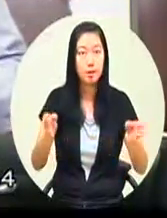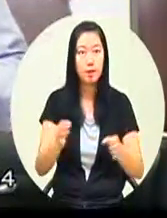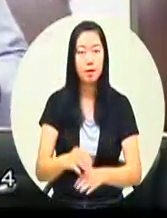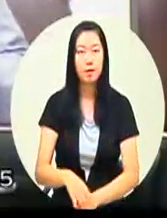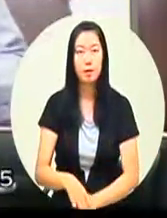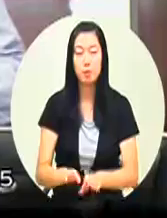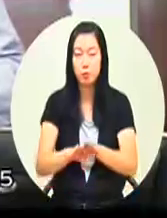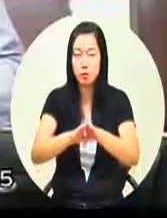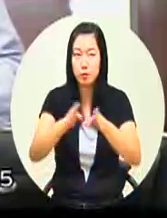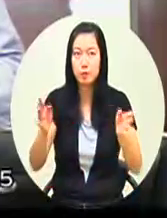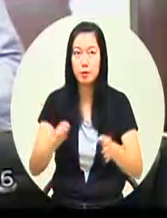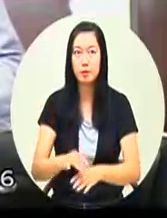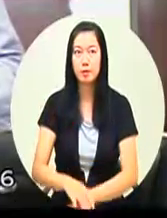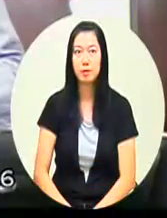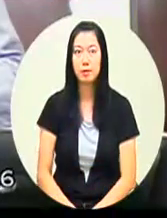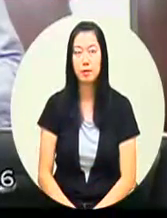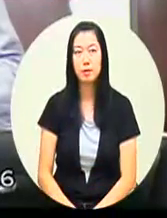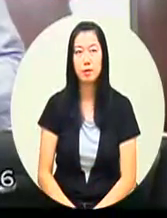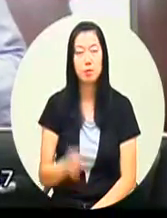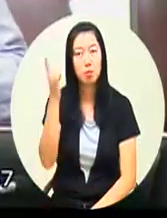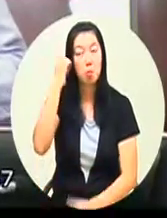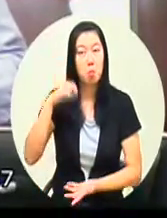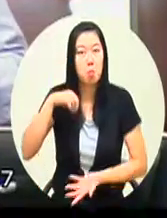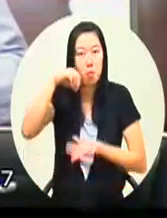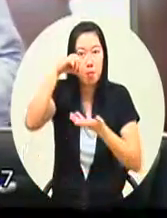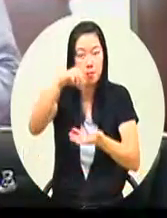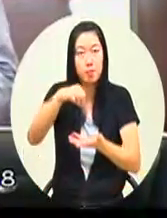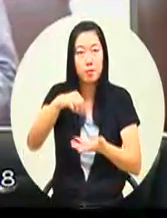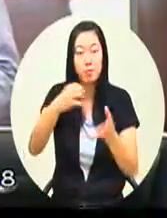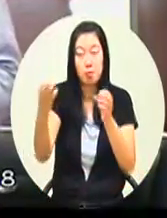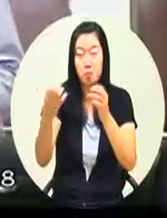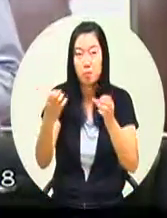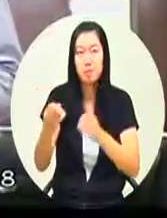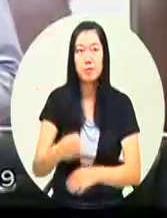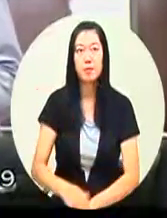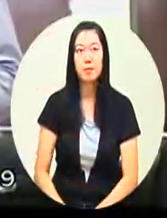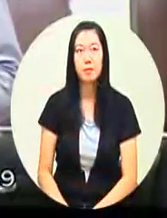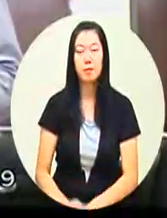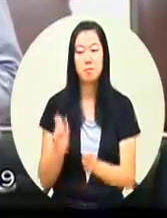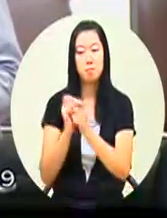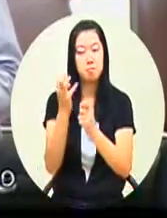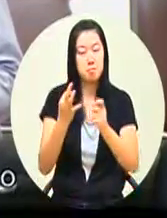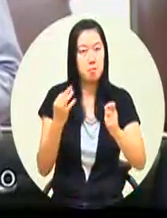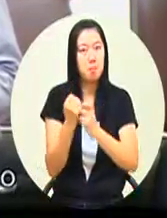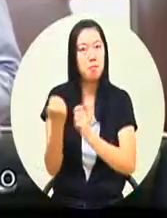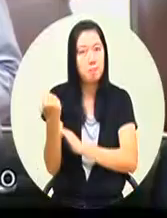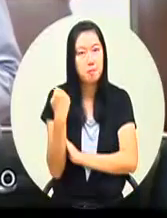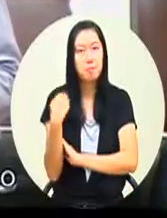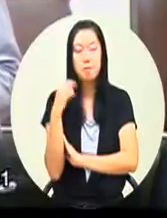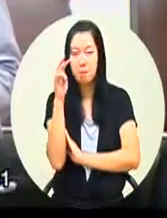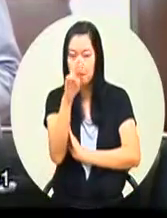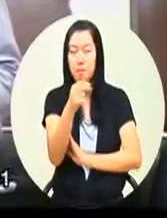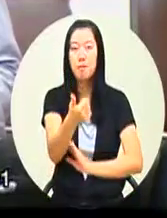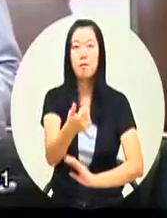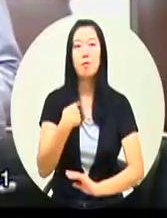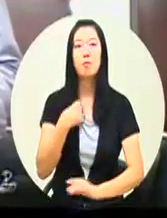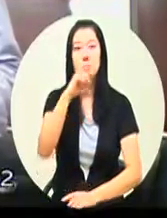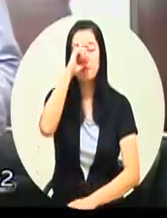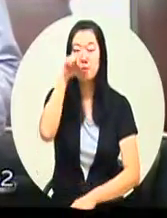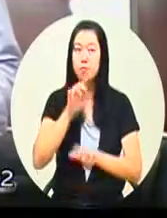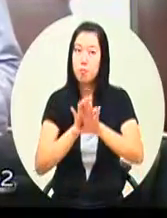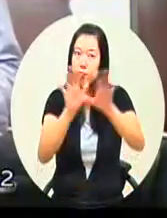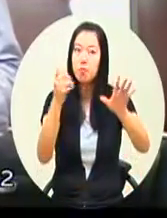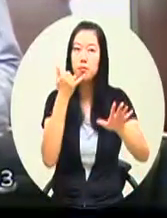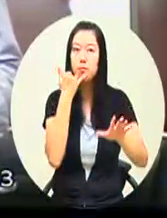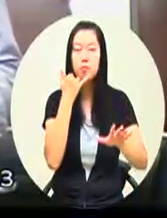由丁策师开始提出这个议题，然后这几年的努力也看到，那我们也很希望它的发展运用